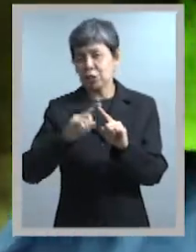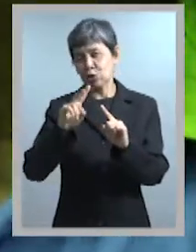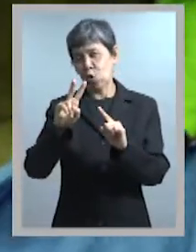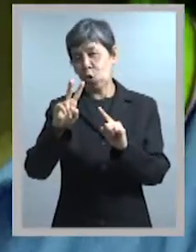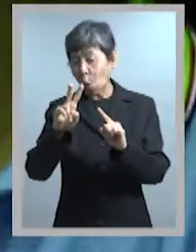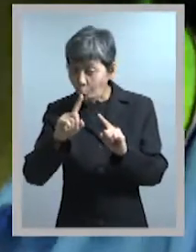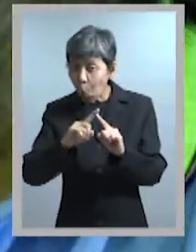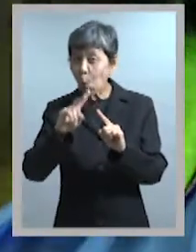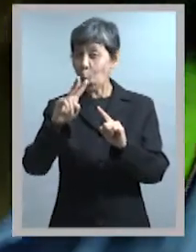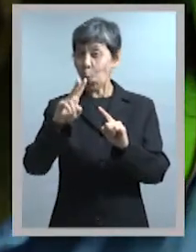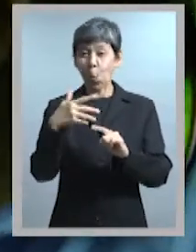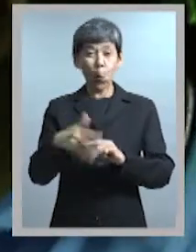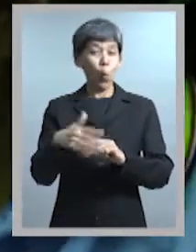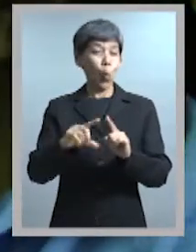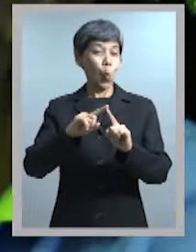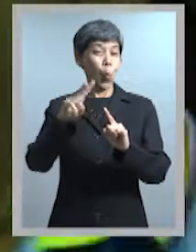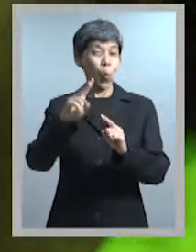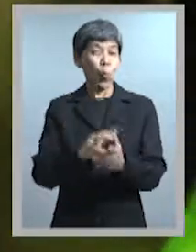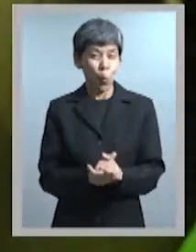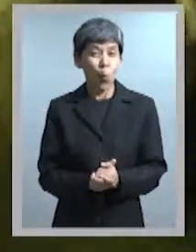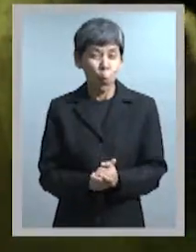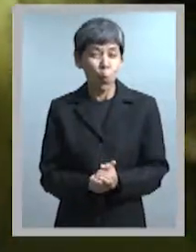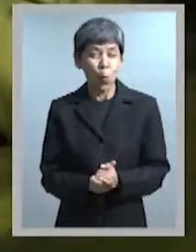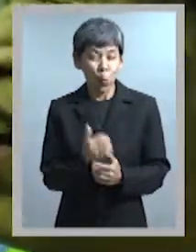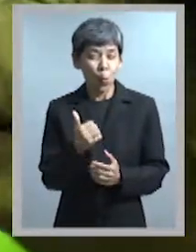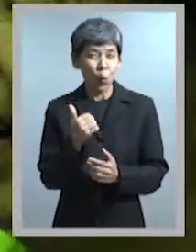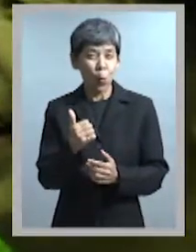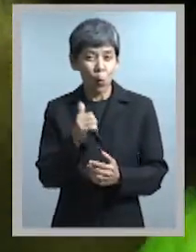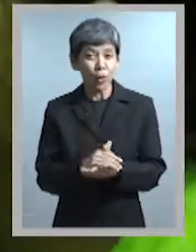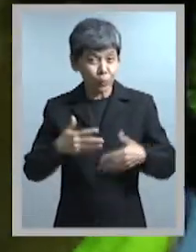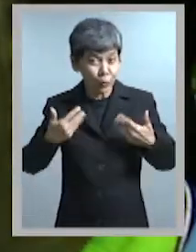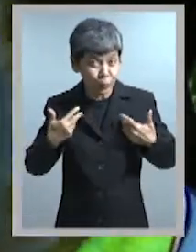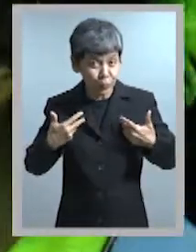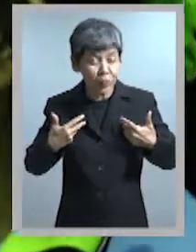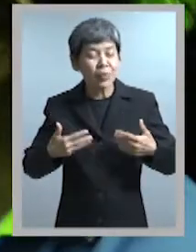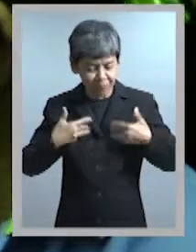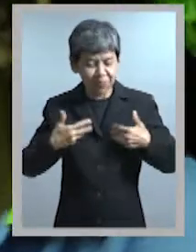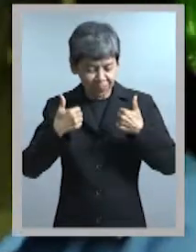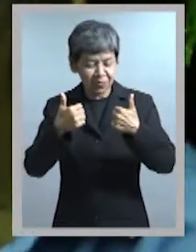าไหร่ครับ ได ้ ที ่2ค่ะได้ที่2แล้วโหแน่นอนจริงๆเลยครับส